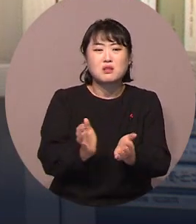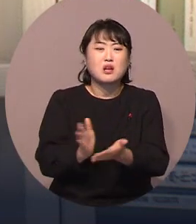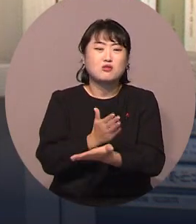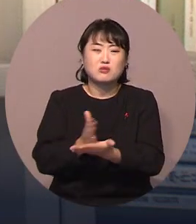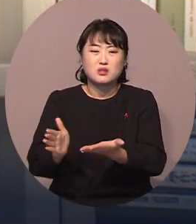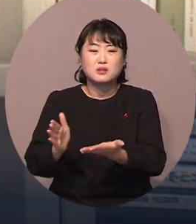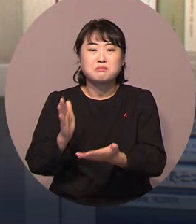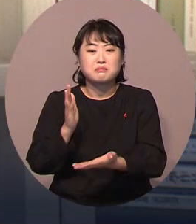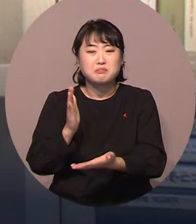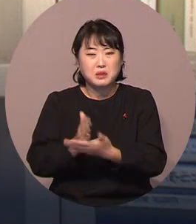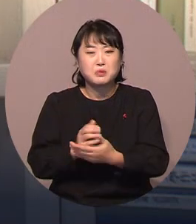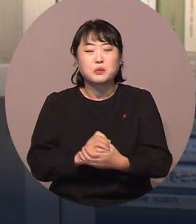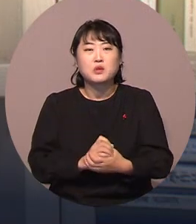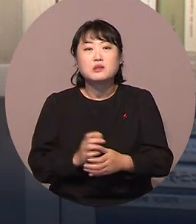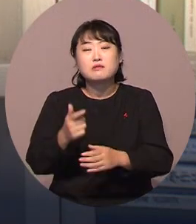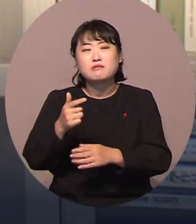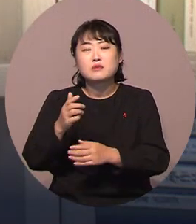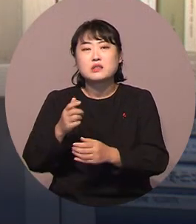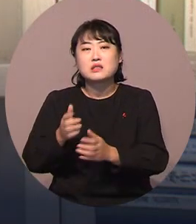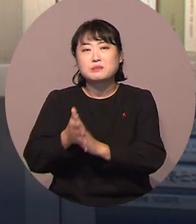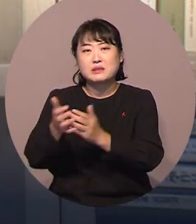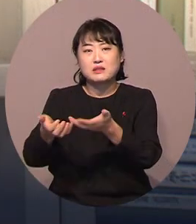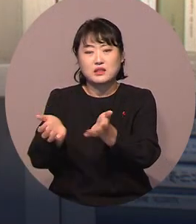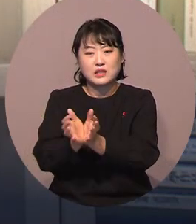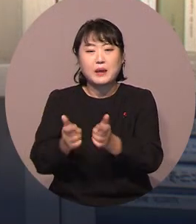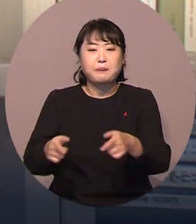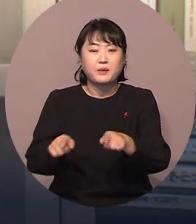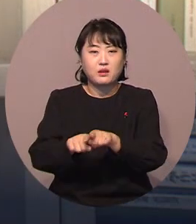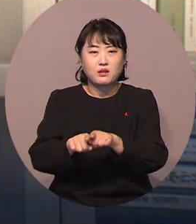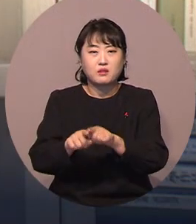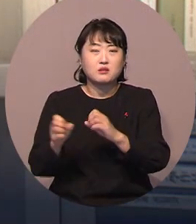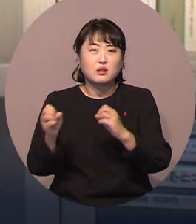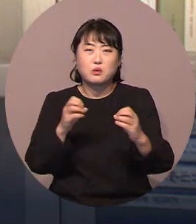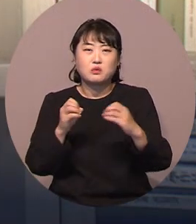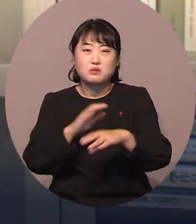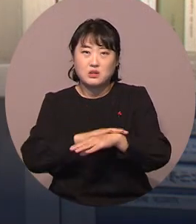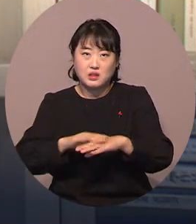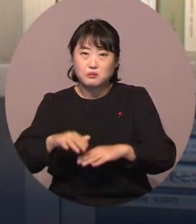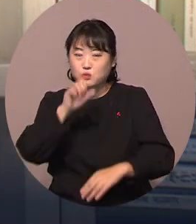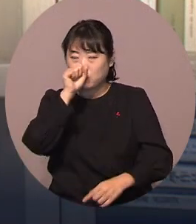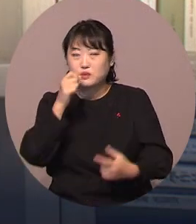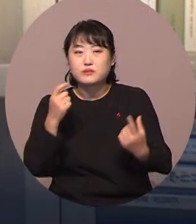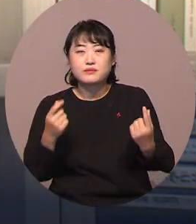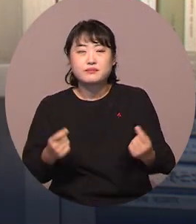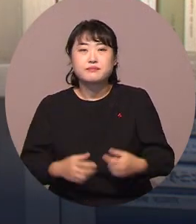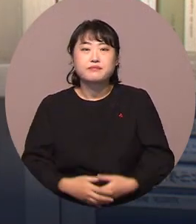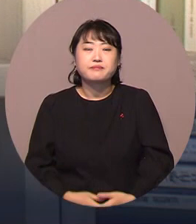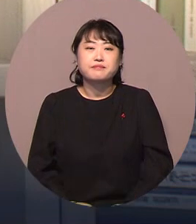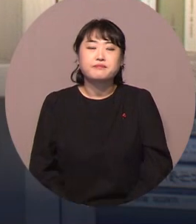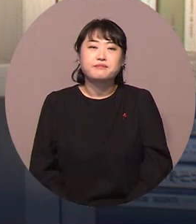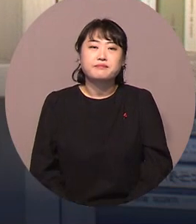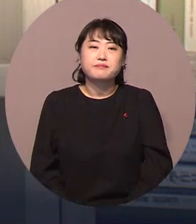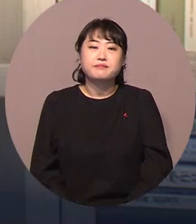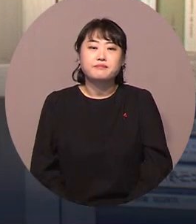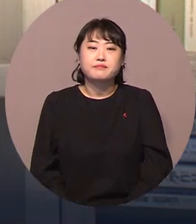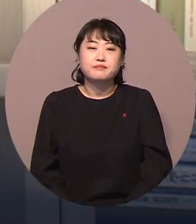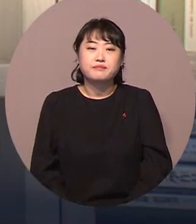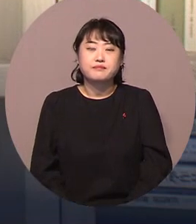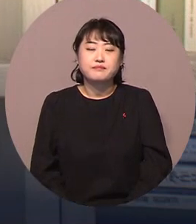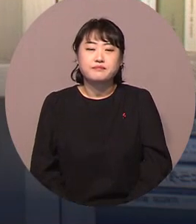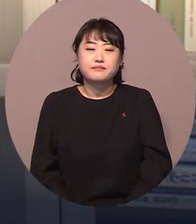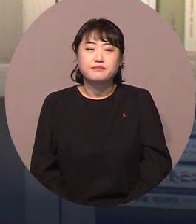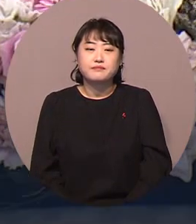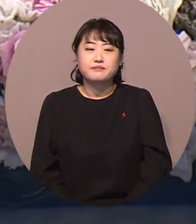편가르기 해서 어 그 어 일정 부분 거리를 두는 시민 단체 하고도